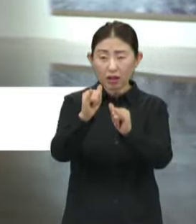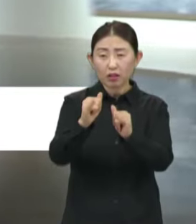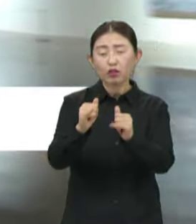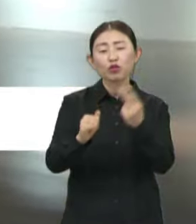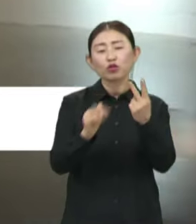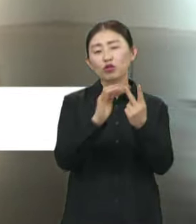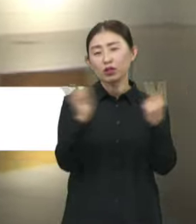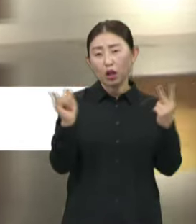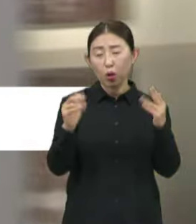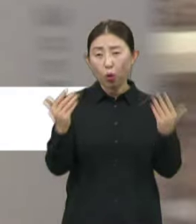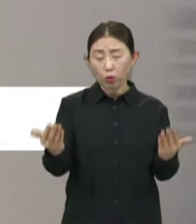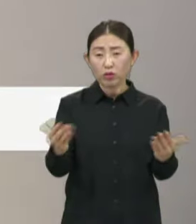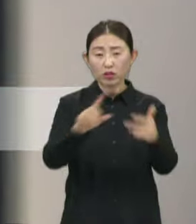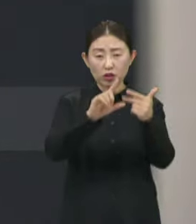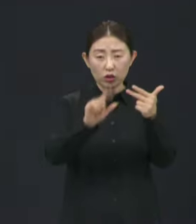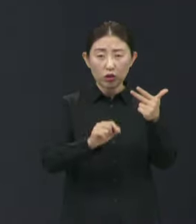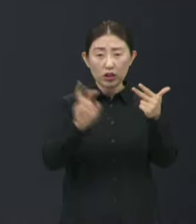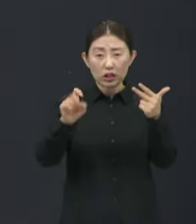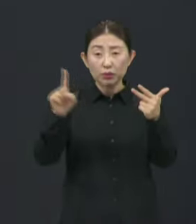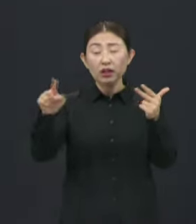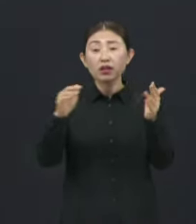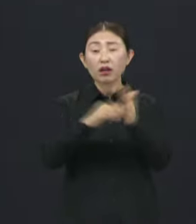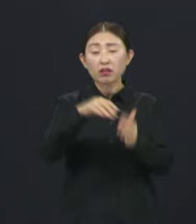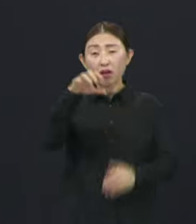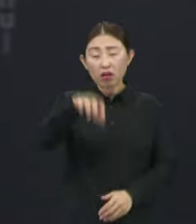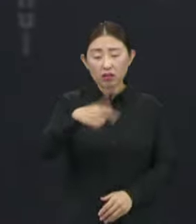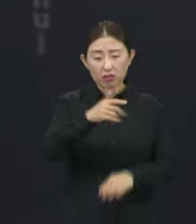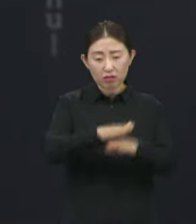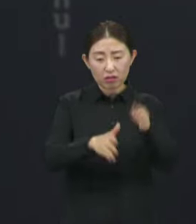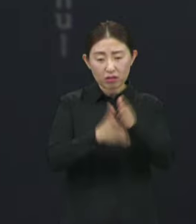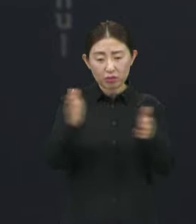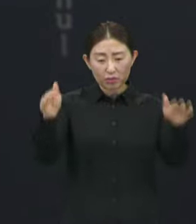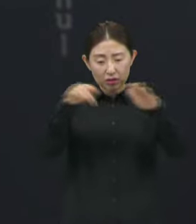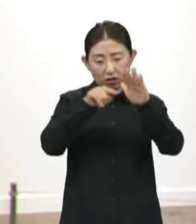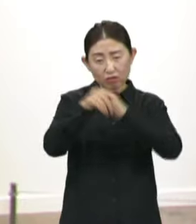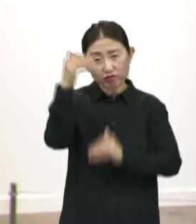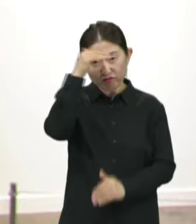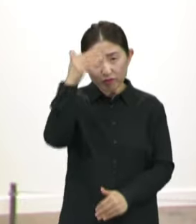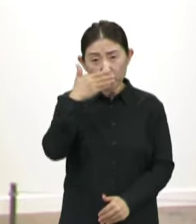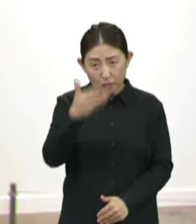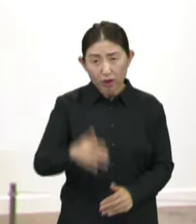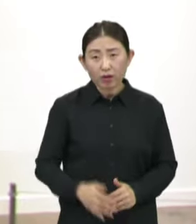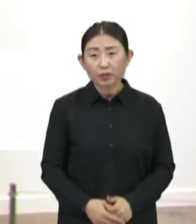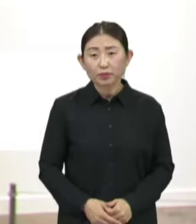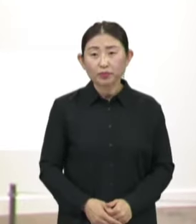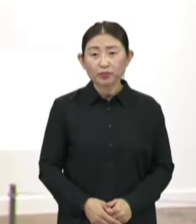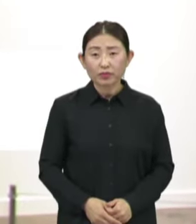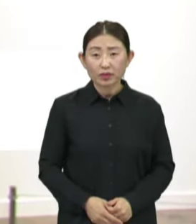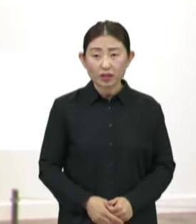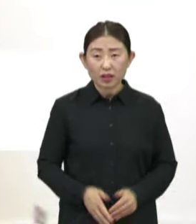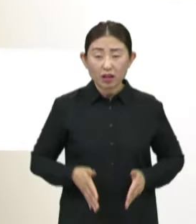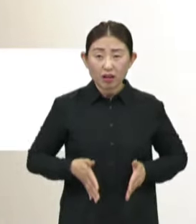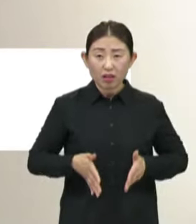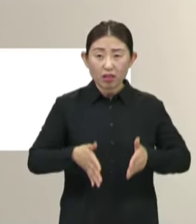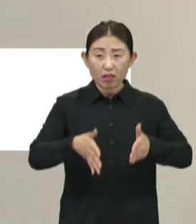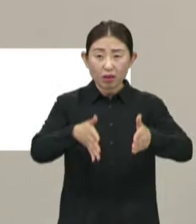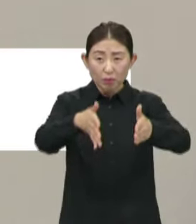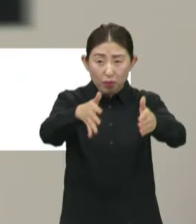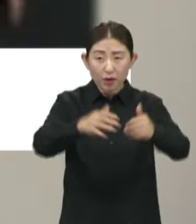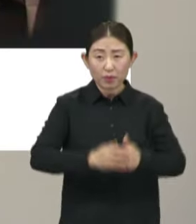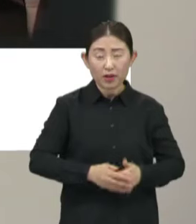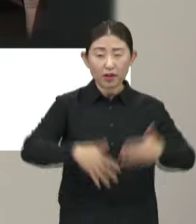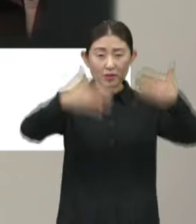작품은 오는 7월 21일까지 대전 시립미술관에서 만날 수 있습니다. 그 가운데를 가로지르는 가림막에 창을 하나